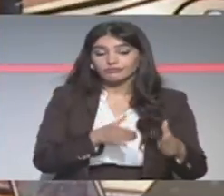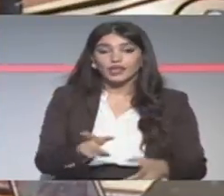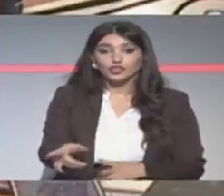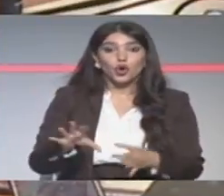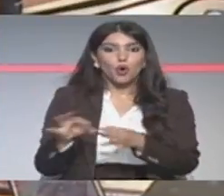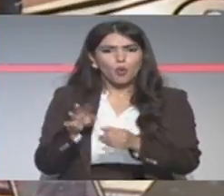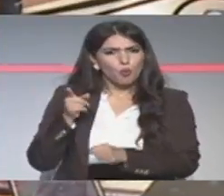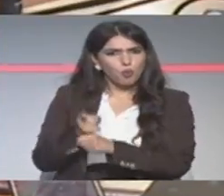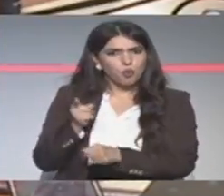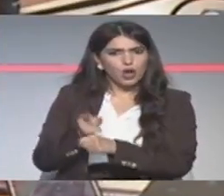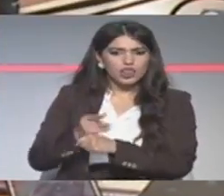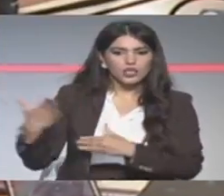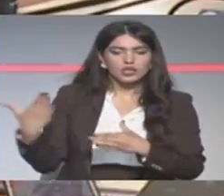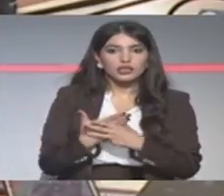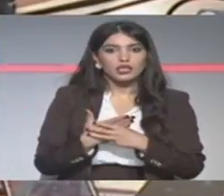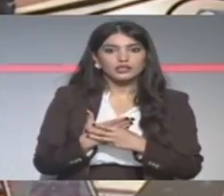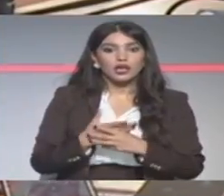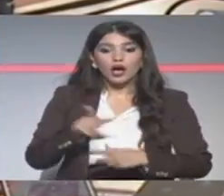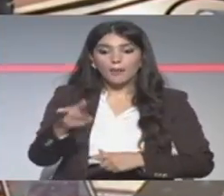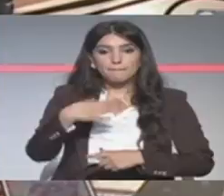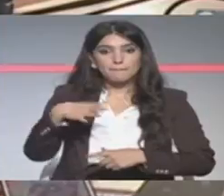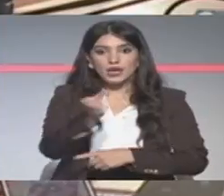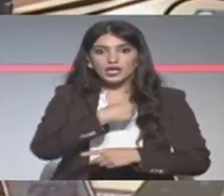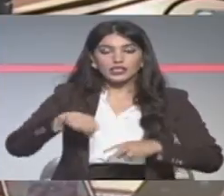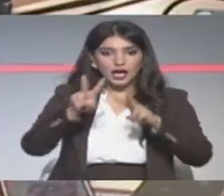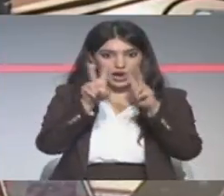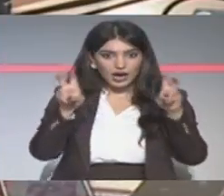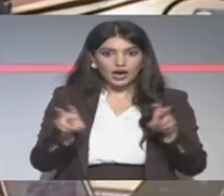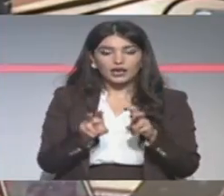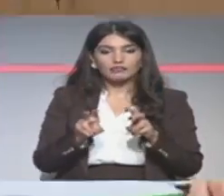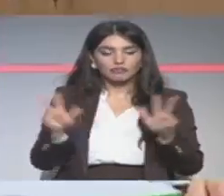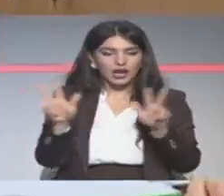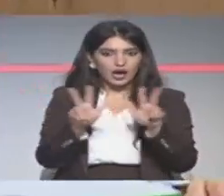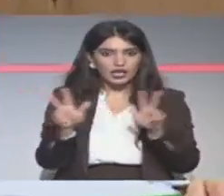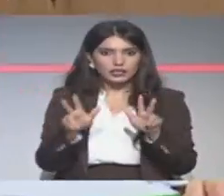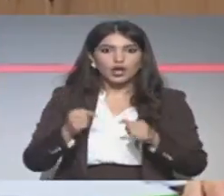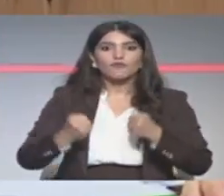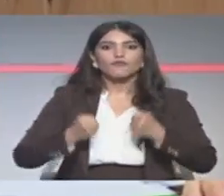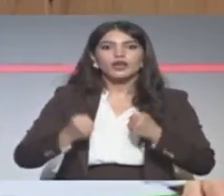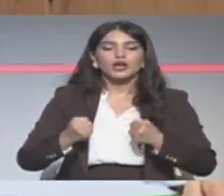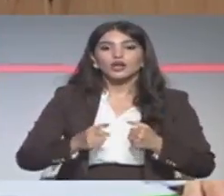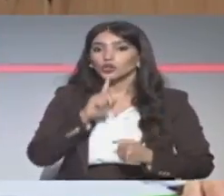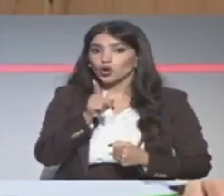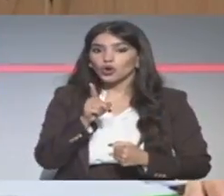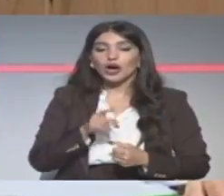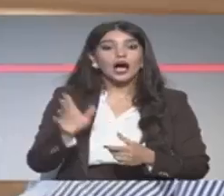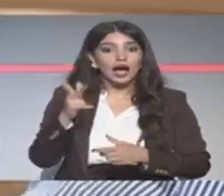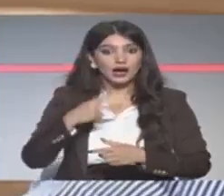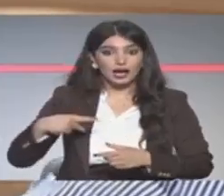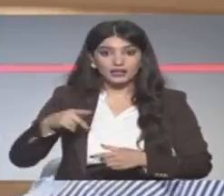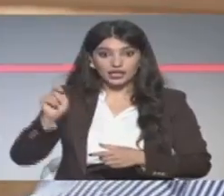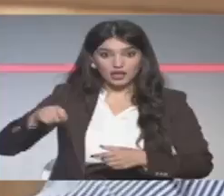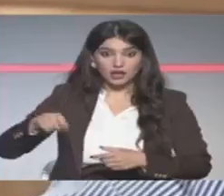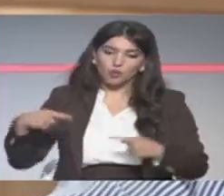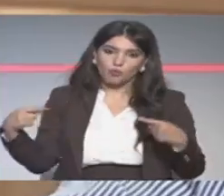يتعلق باتهامه بالتدخل لفائدة صاحب قناة تونسنا بخصوص حادث مرور، بين الوكيل العام خالد عباس أنه على